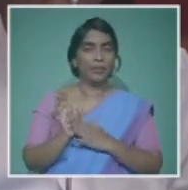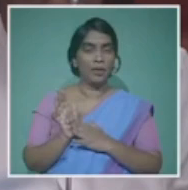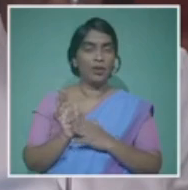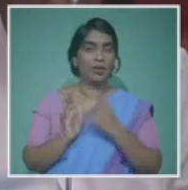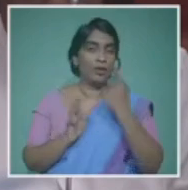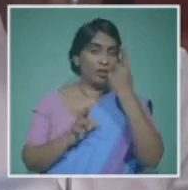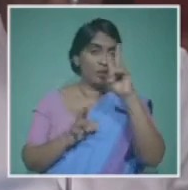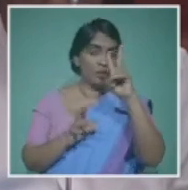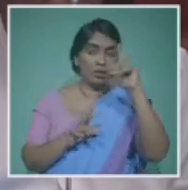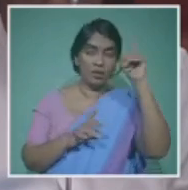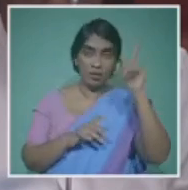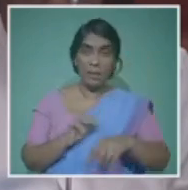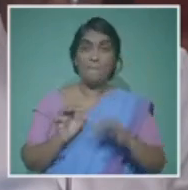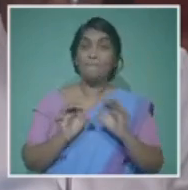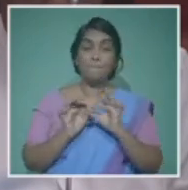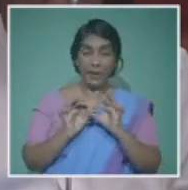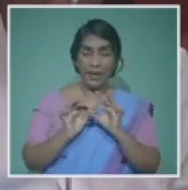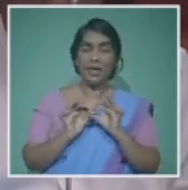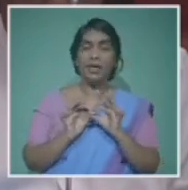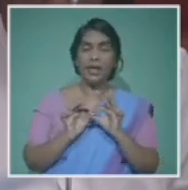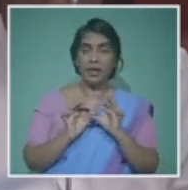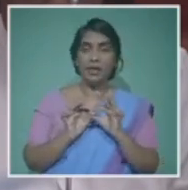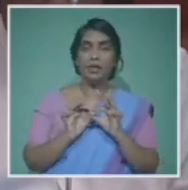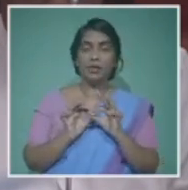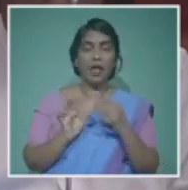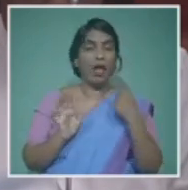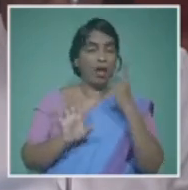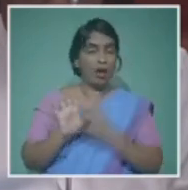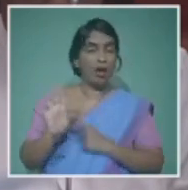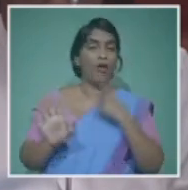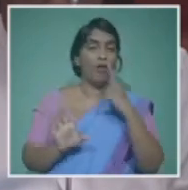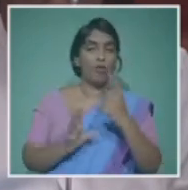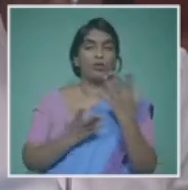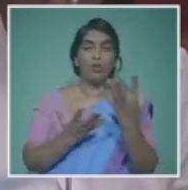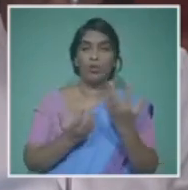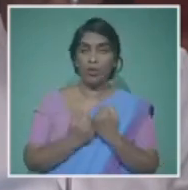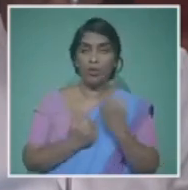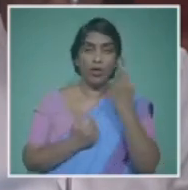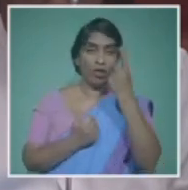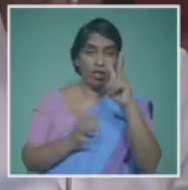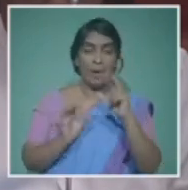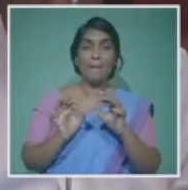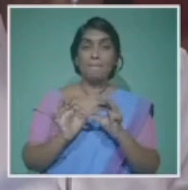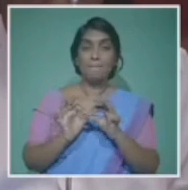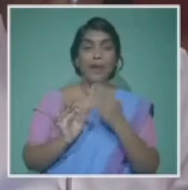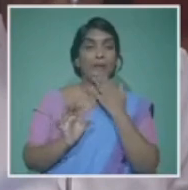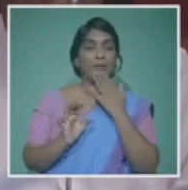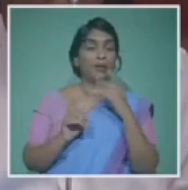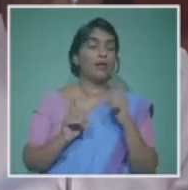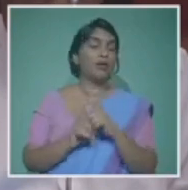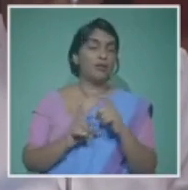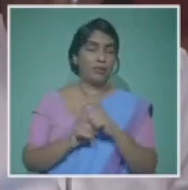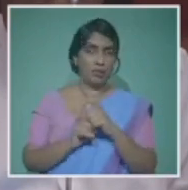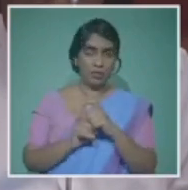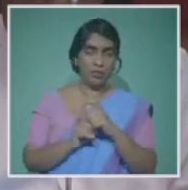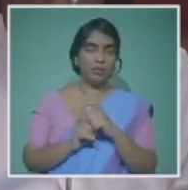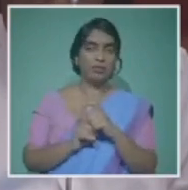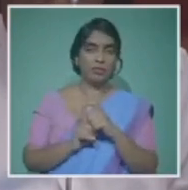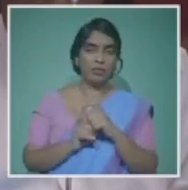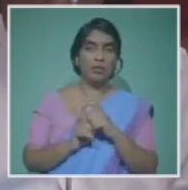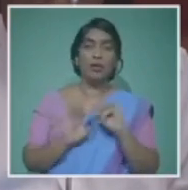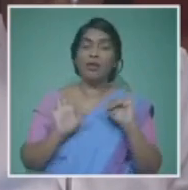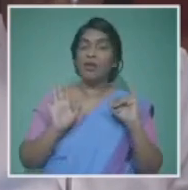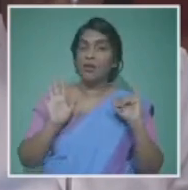12,000 billion. Aur undang kita awasai 12,000 billion Amerika dollars.